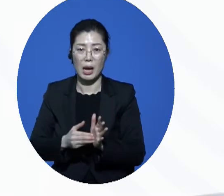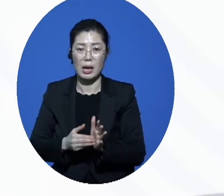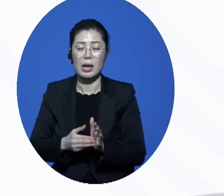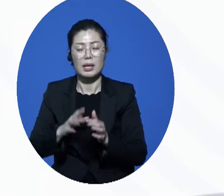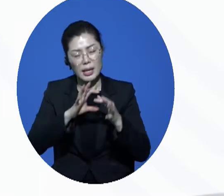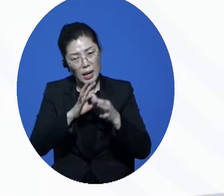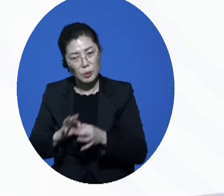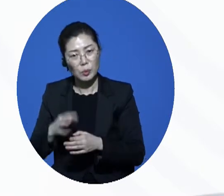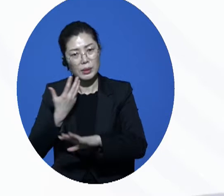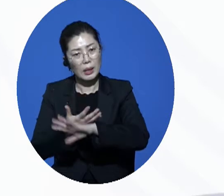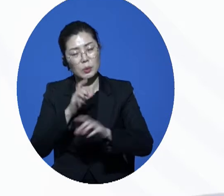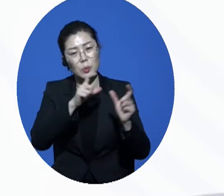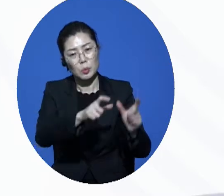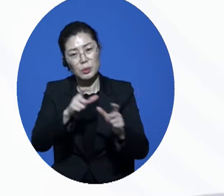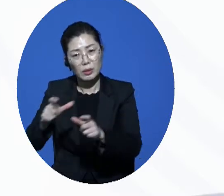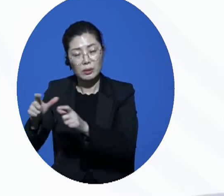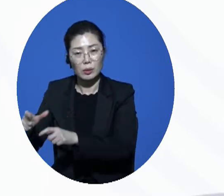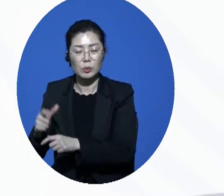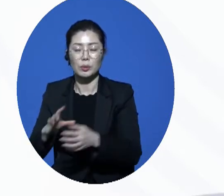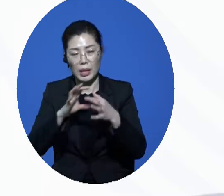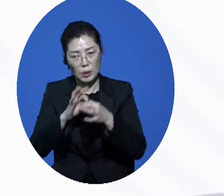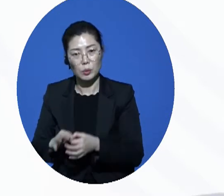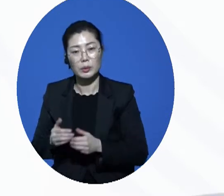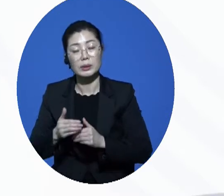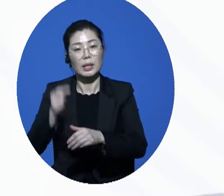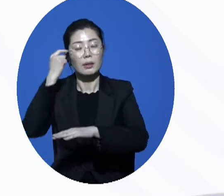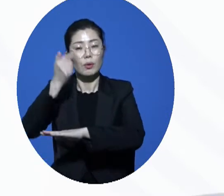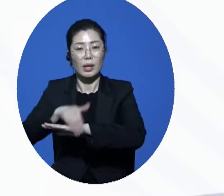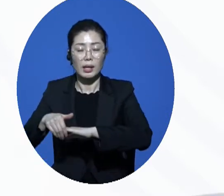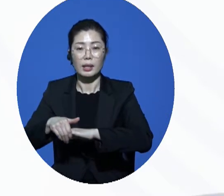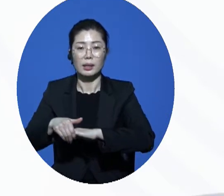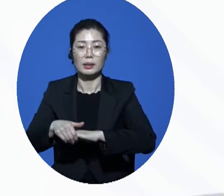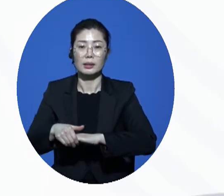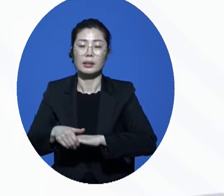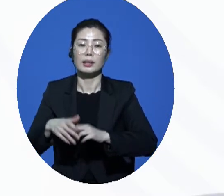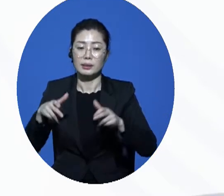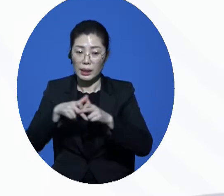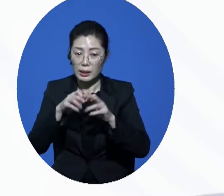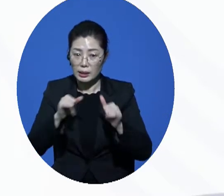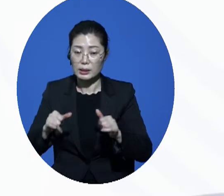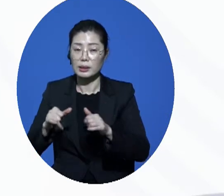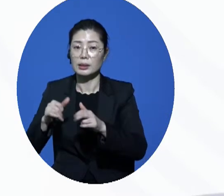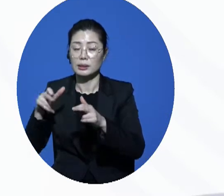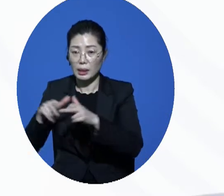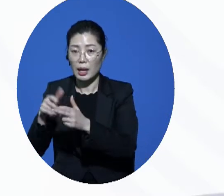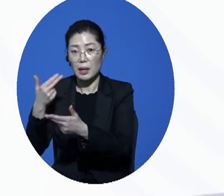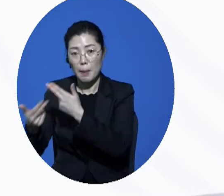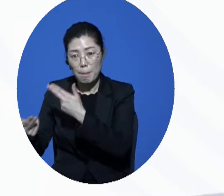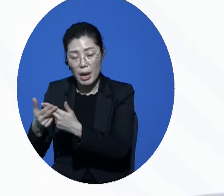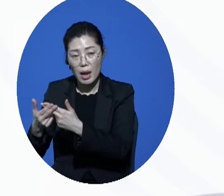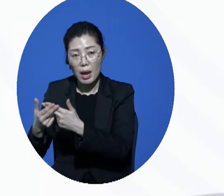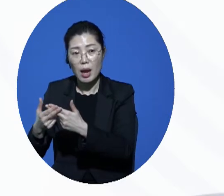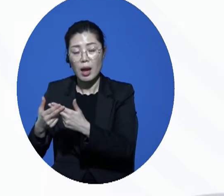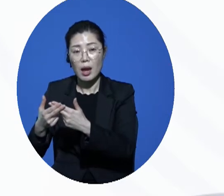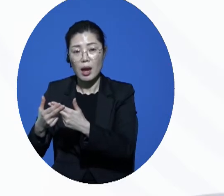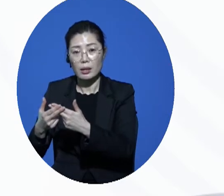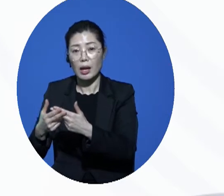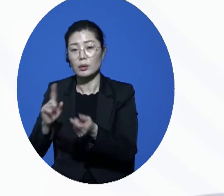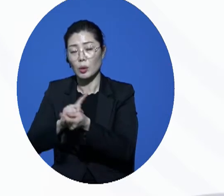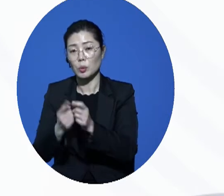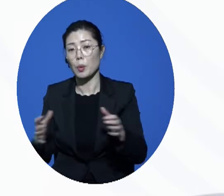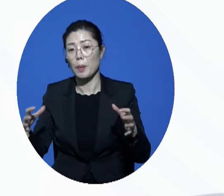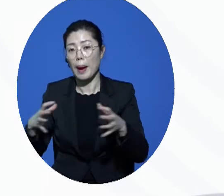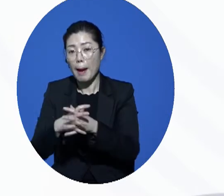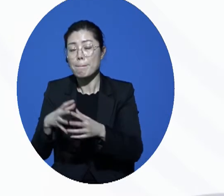할 예정입니다. 2021년 상반기에 장애인과 장애 단체들을 통해서 이런 협의를 위원회가 계속해서